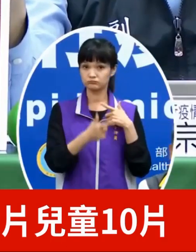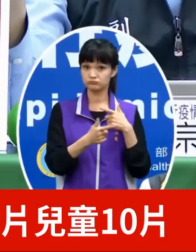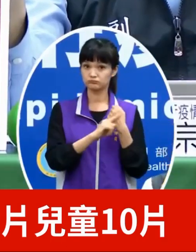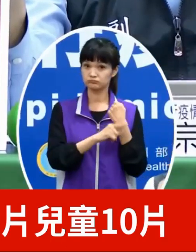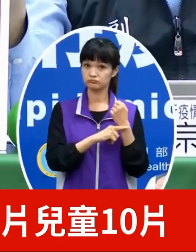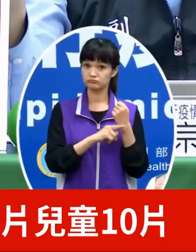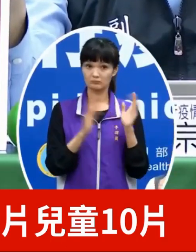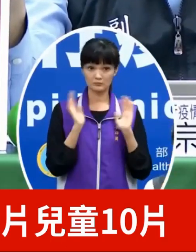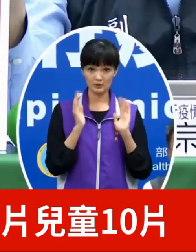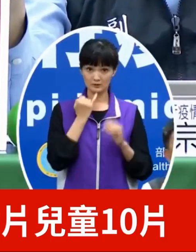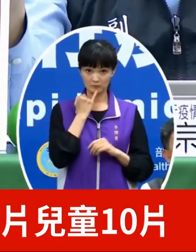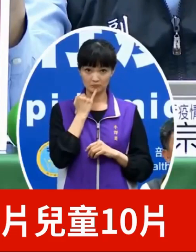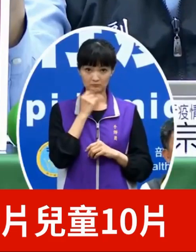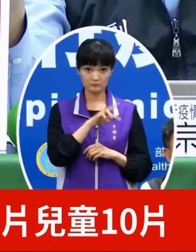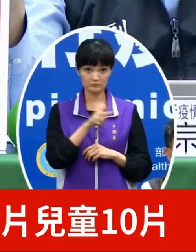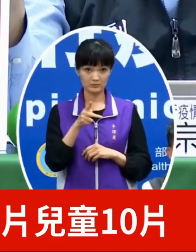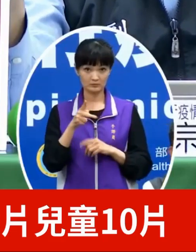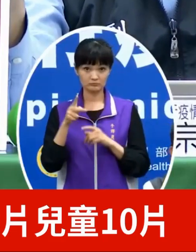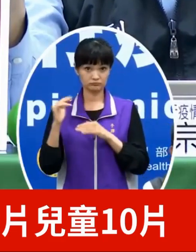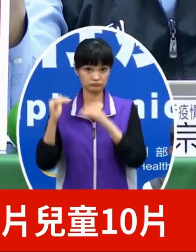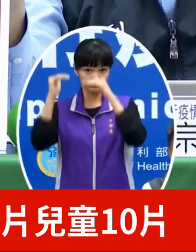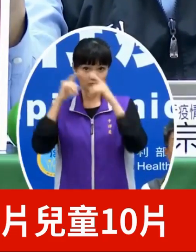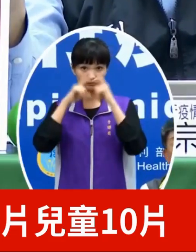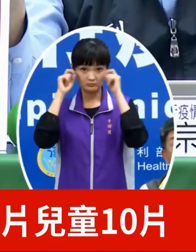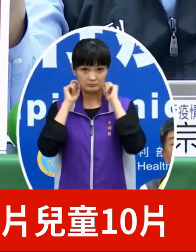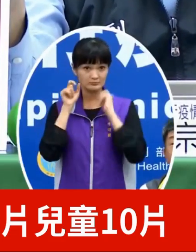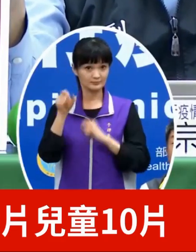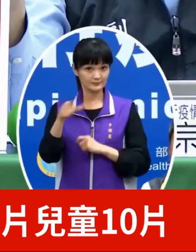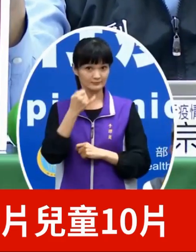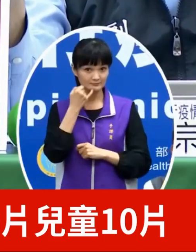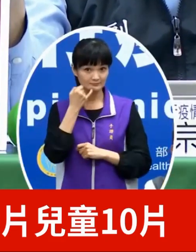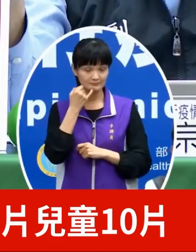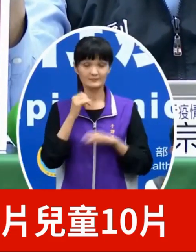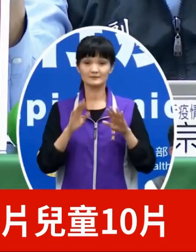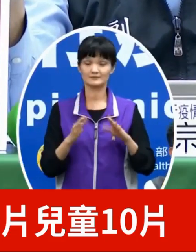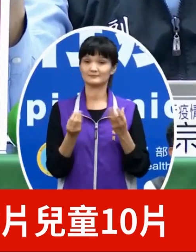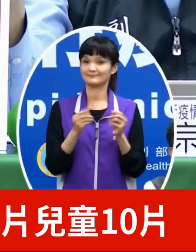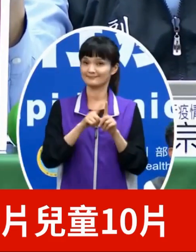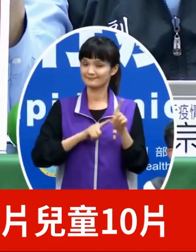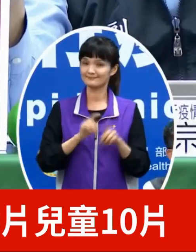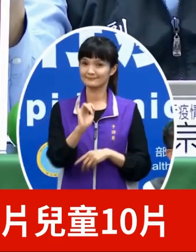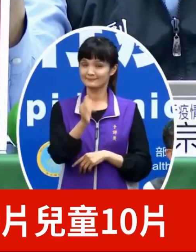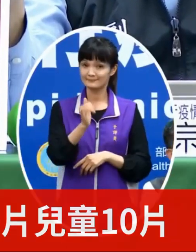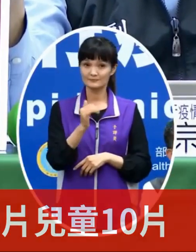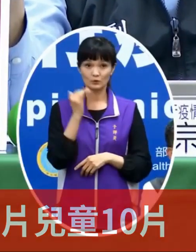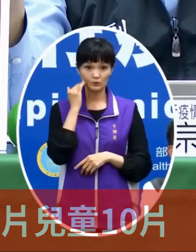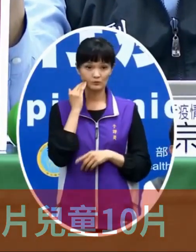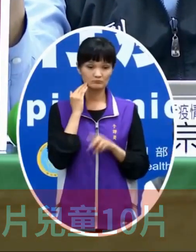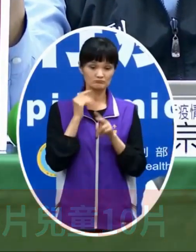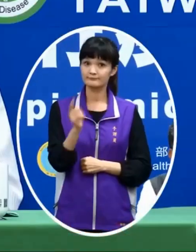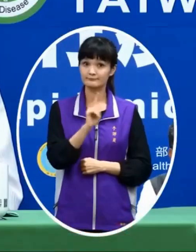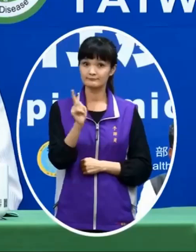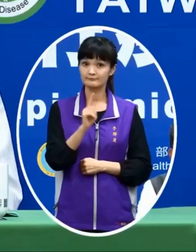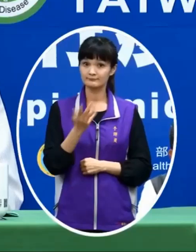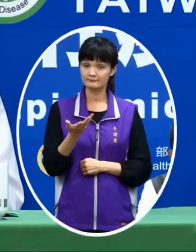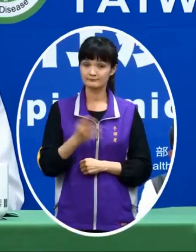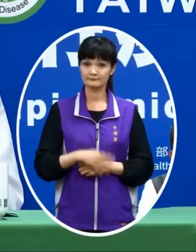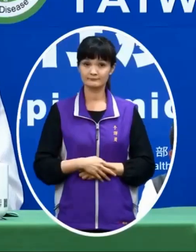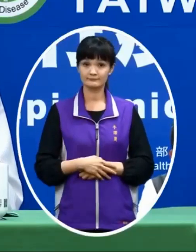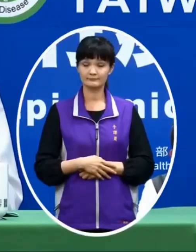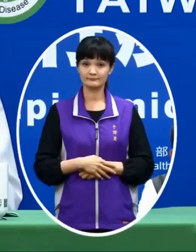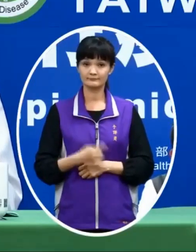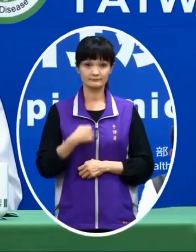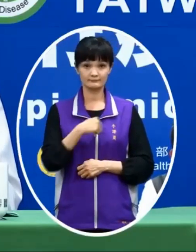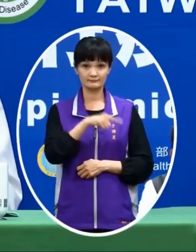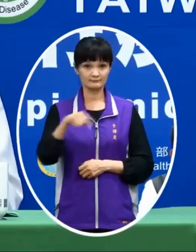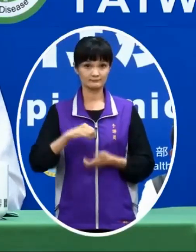本部が4月9日たら国民が買えるますの枚数を増やしましたせ本来